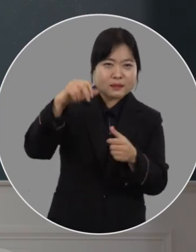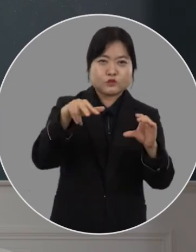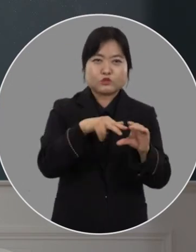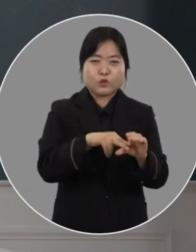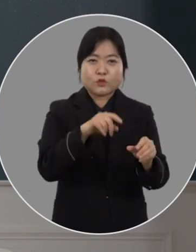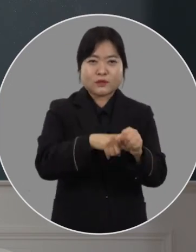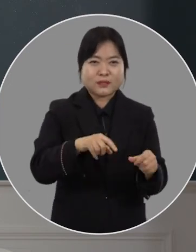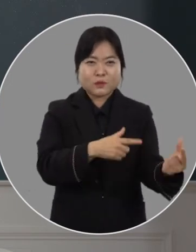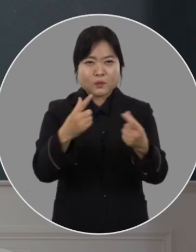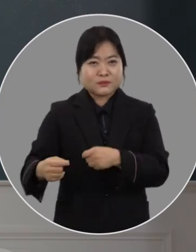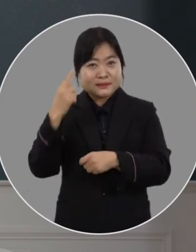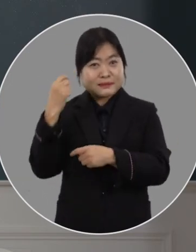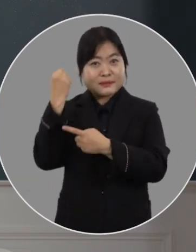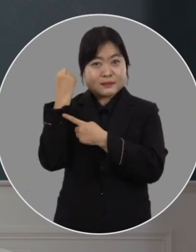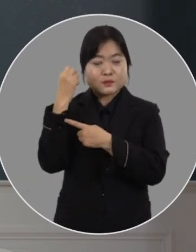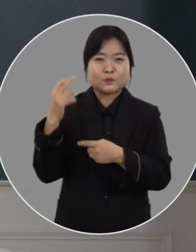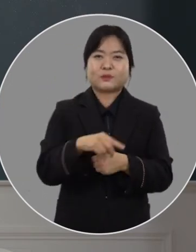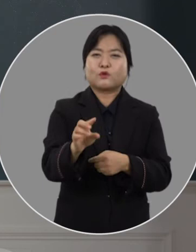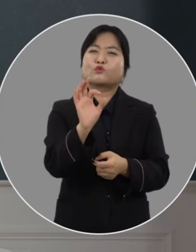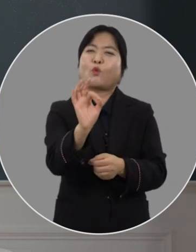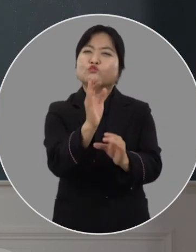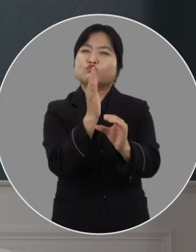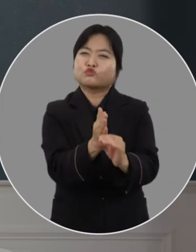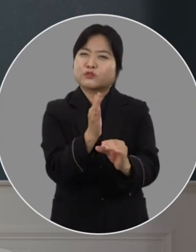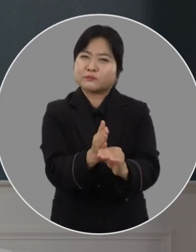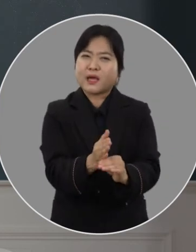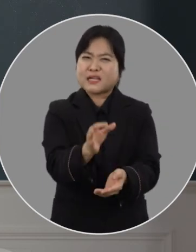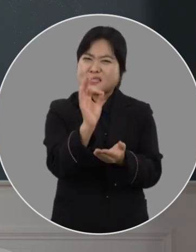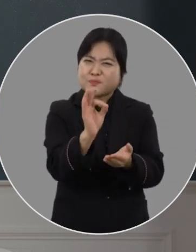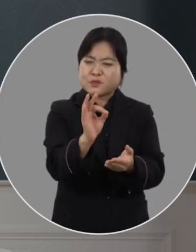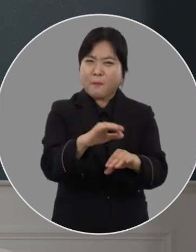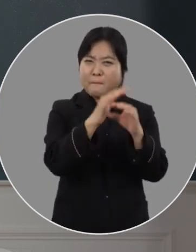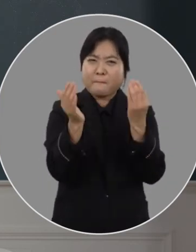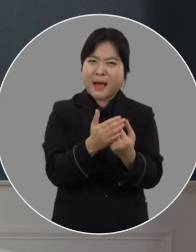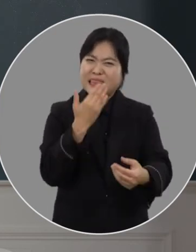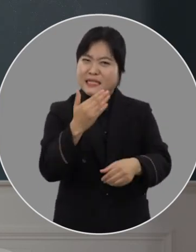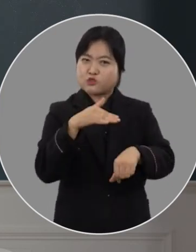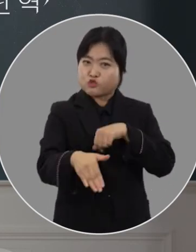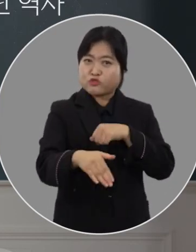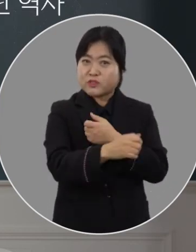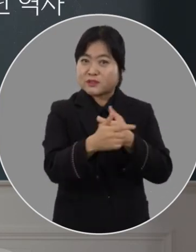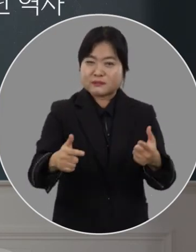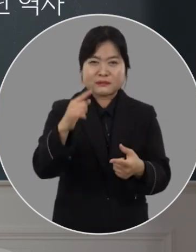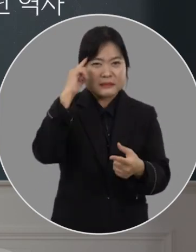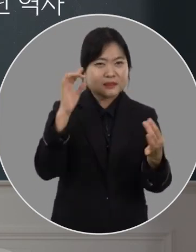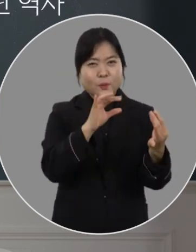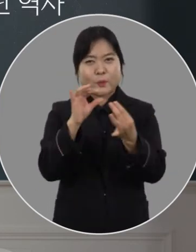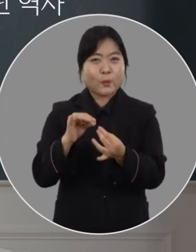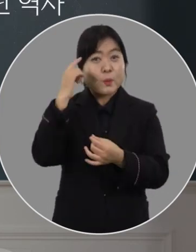종교적인 이데올로기가 되었든 이것이 돈을 중시하는 금전 만능주의가 되었든 이러한 이데올로기에